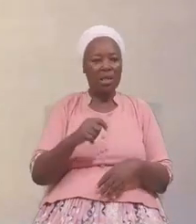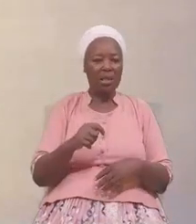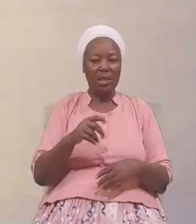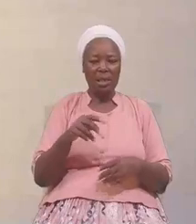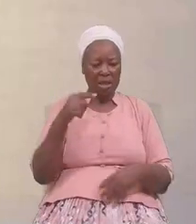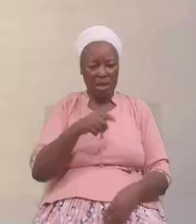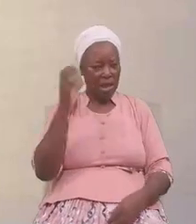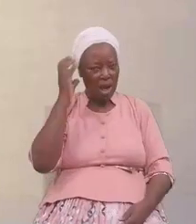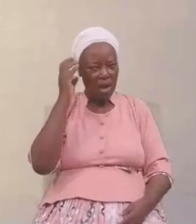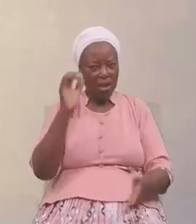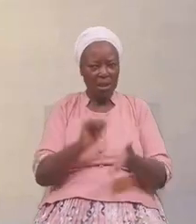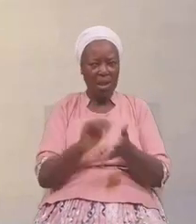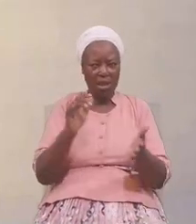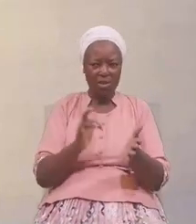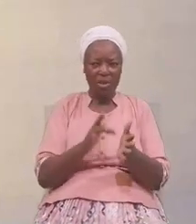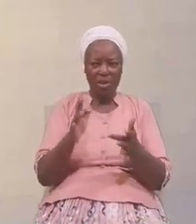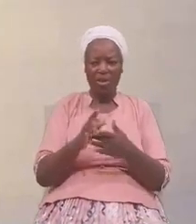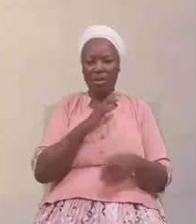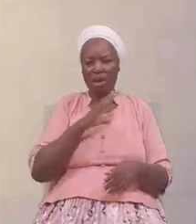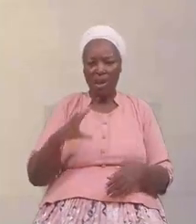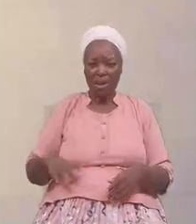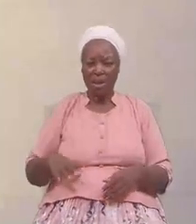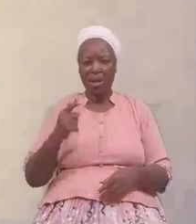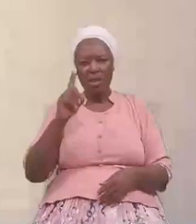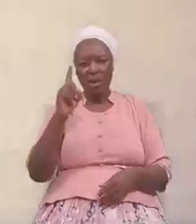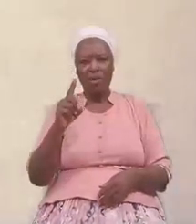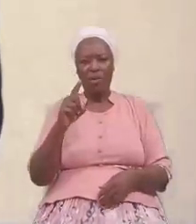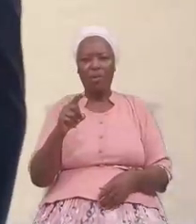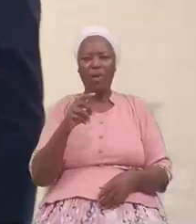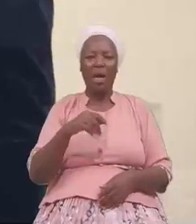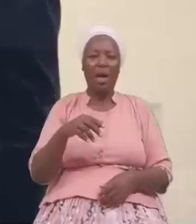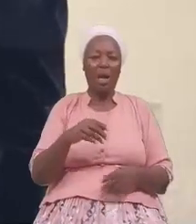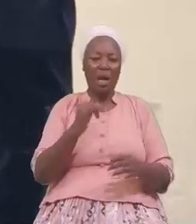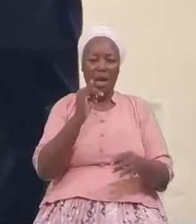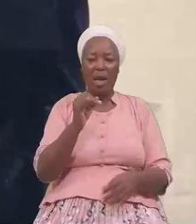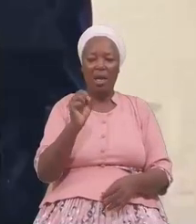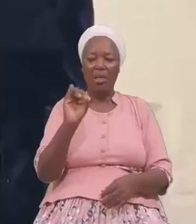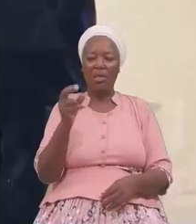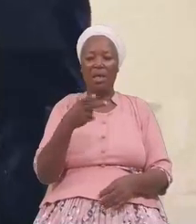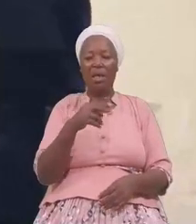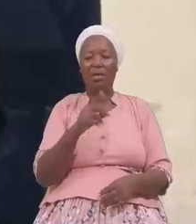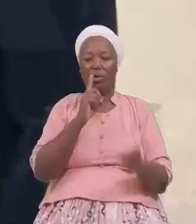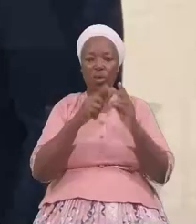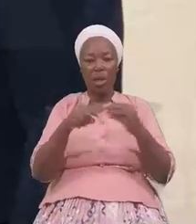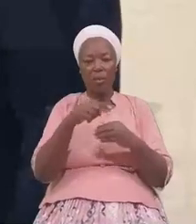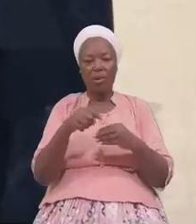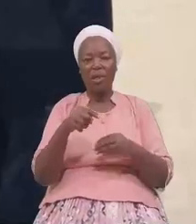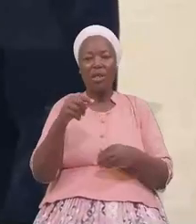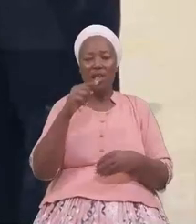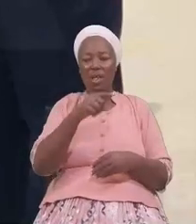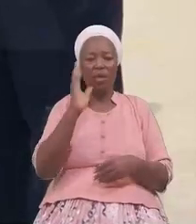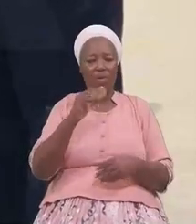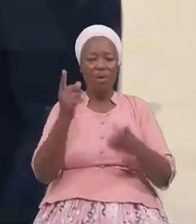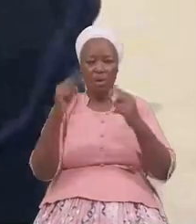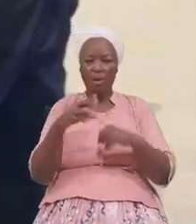il a entendu que Jésus-Christ, celui dont Ésaïe a prophétisé, qu'il viendra et te